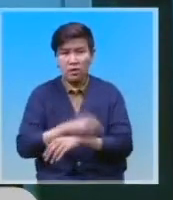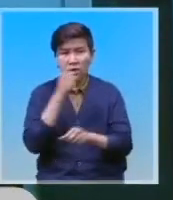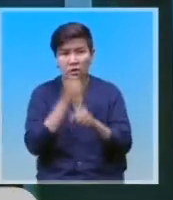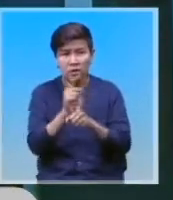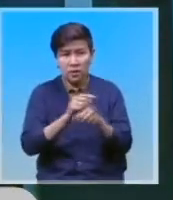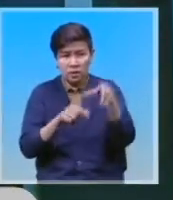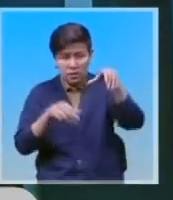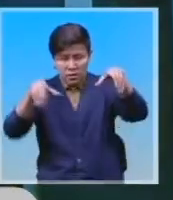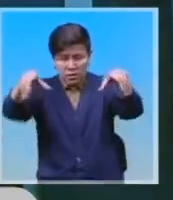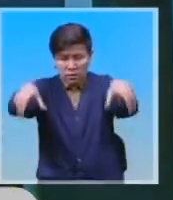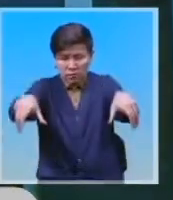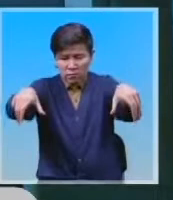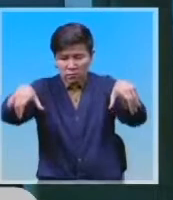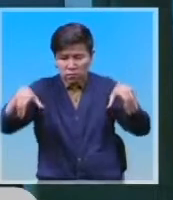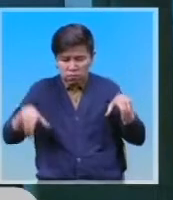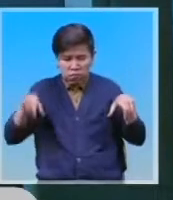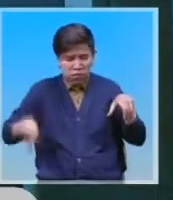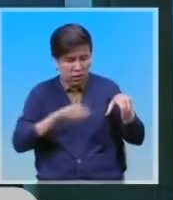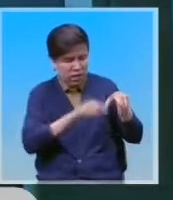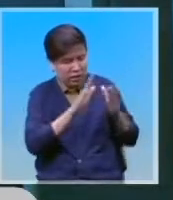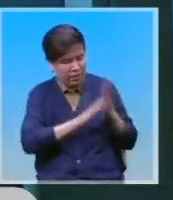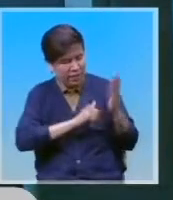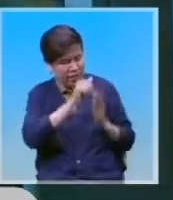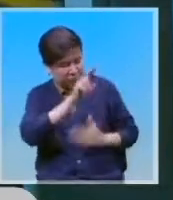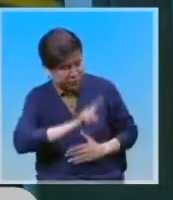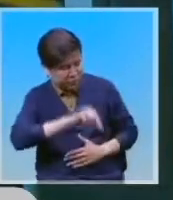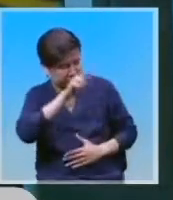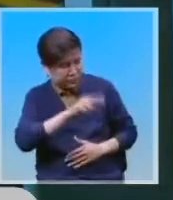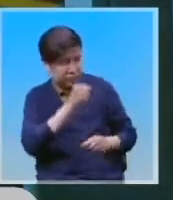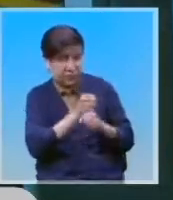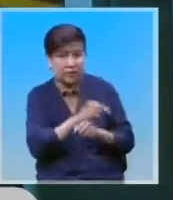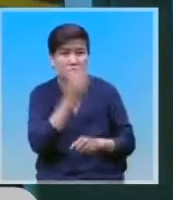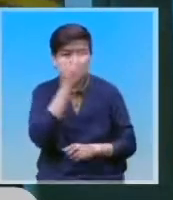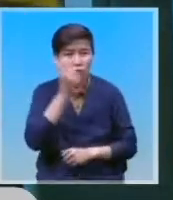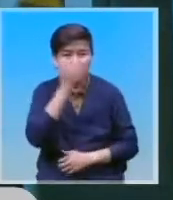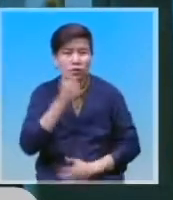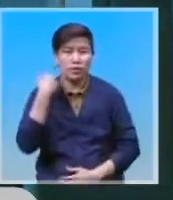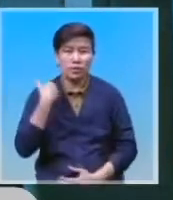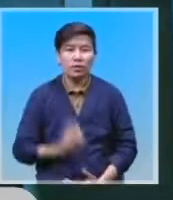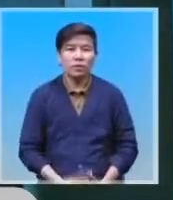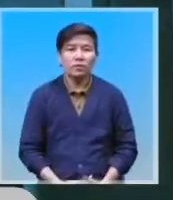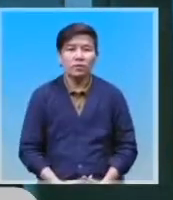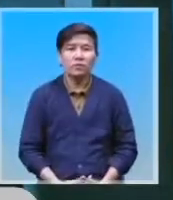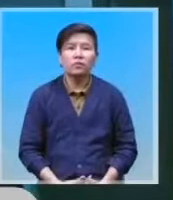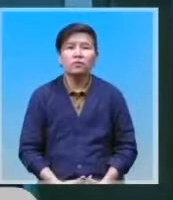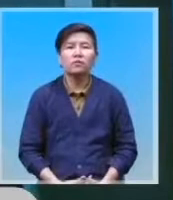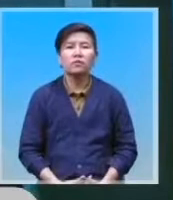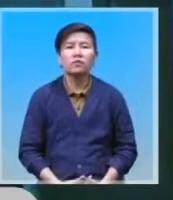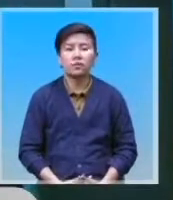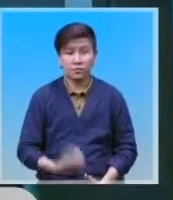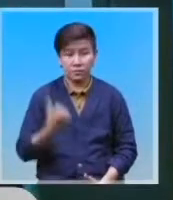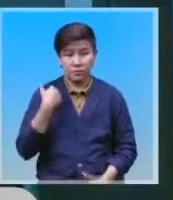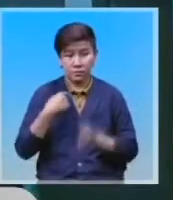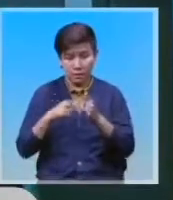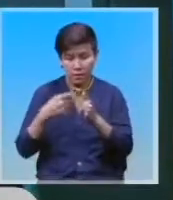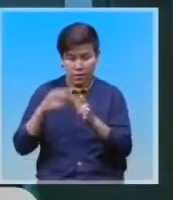ถไฟบางคนก็บอกว่าดูแล้วอุ้ยสวยจังเลยอ่ะ กราฟิตตี ้เป็นครีเอทีฟอะไรอย่างนั้นนะครับแต่ว่าอีกด้านหนึ่งก็บอกว่าเอ๊ะดู